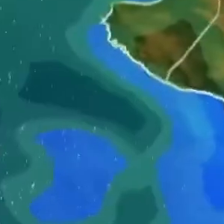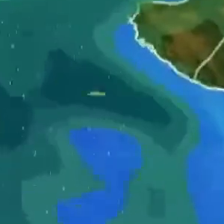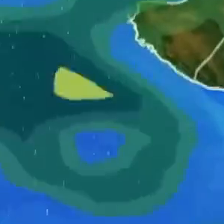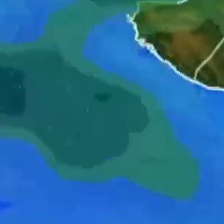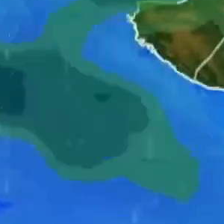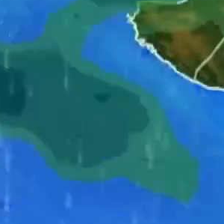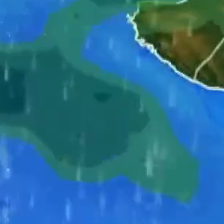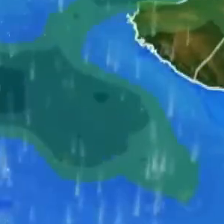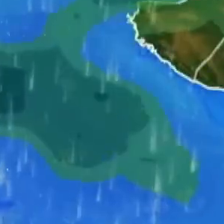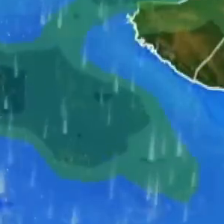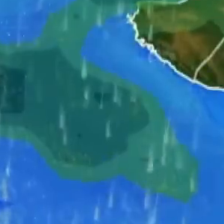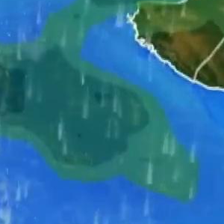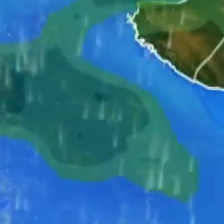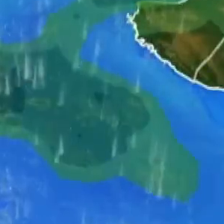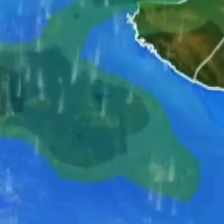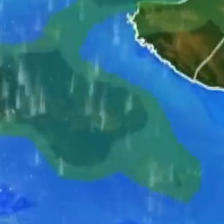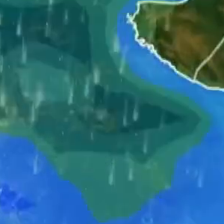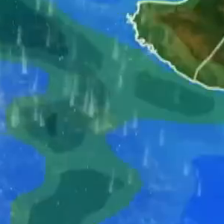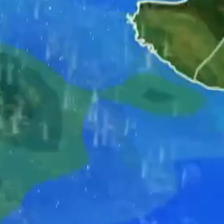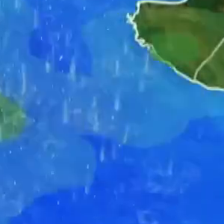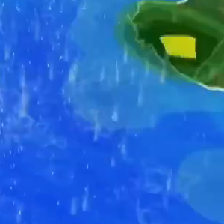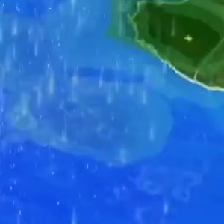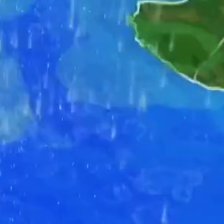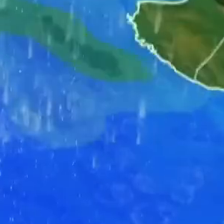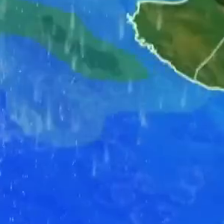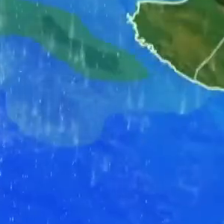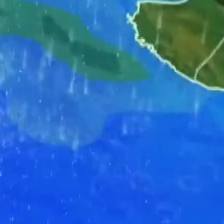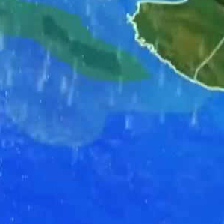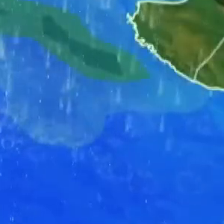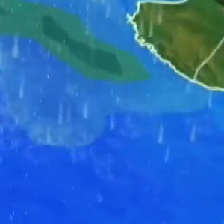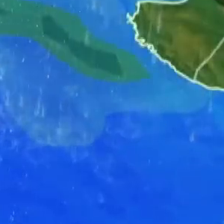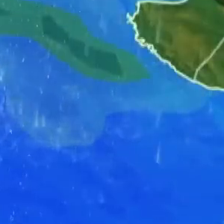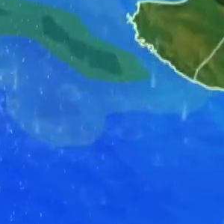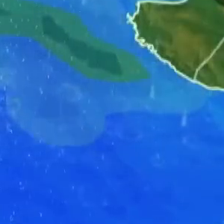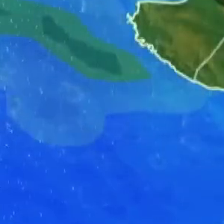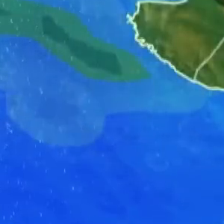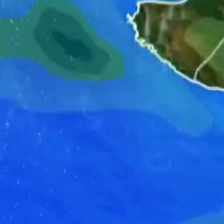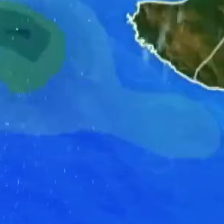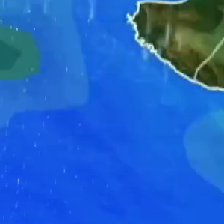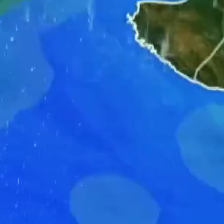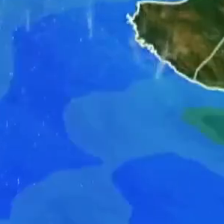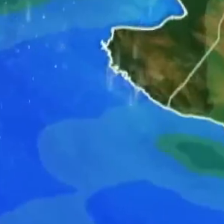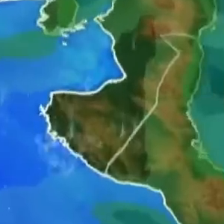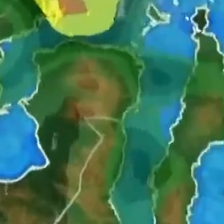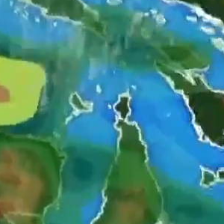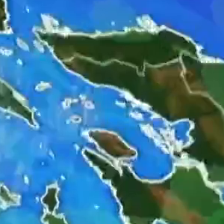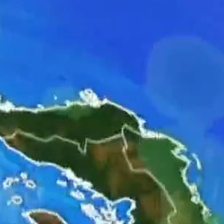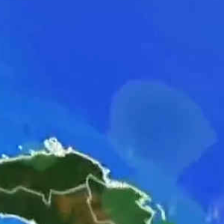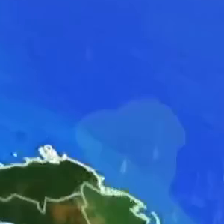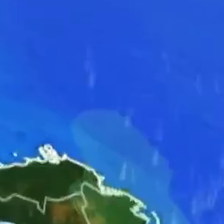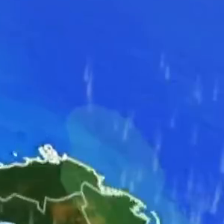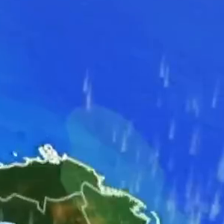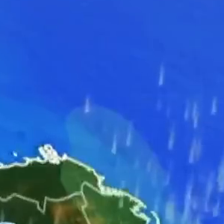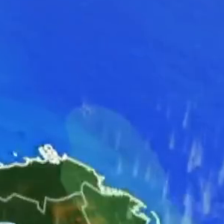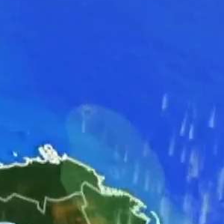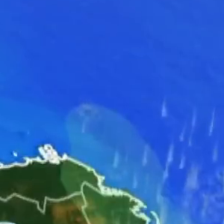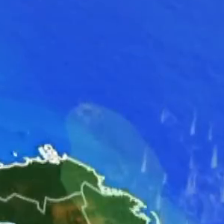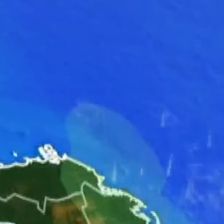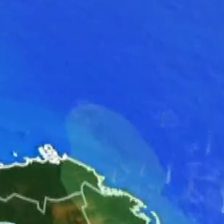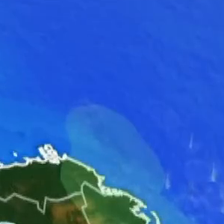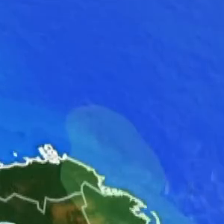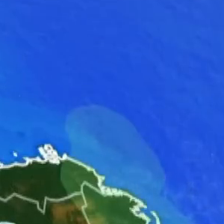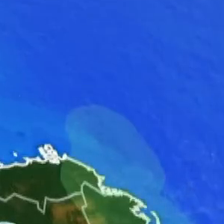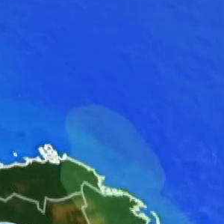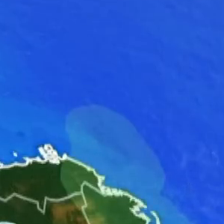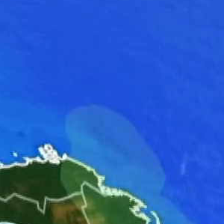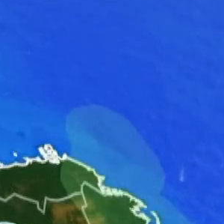ding makaranas ng mga pag-ulan dahil din po sa Intertropical Convergence Zone. Sa Luzon, may mga pag-ulan sa umaga sa bahagi po ng Babuyan